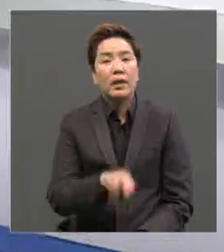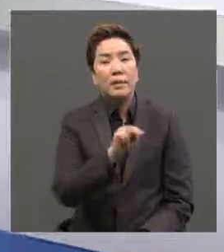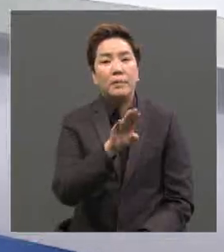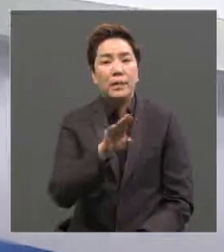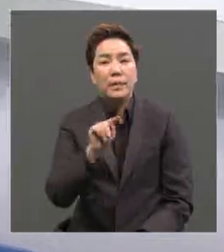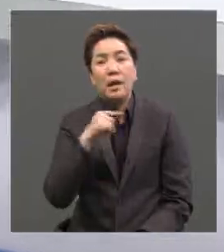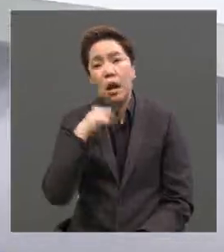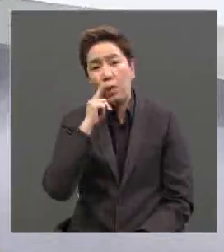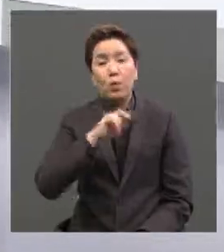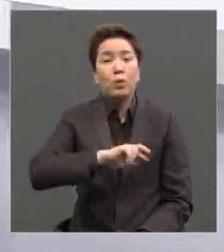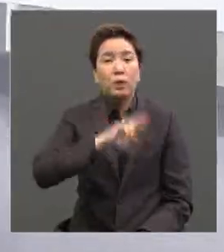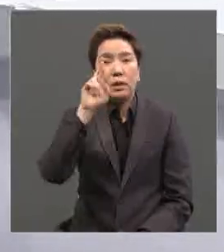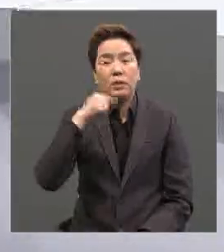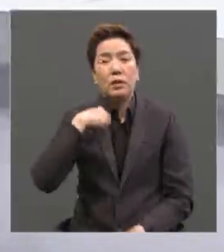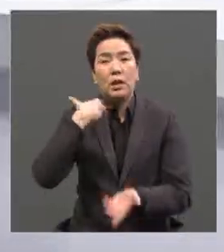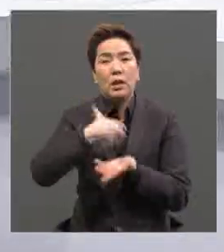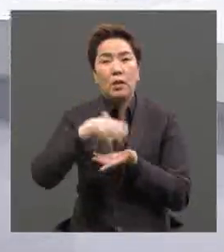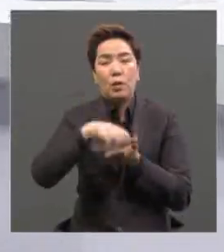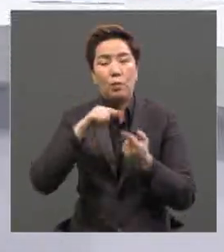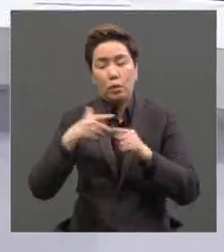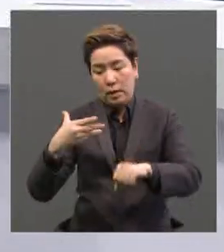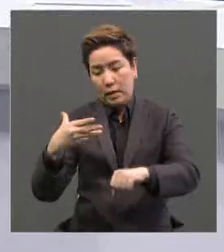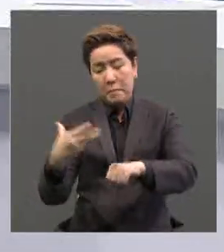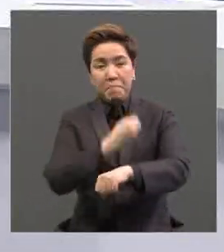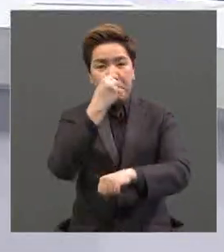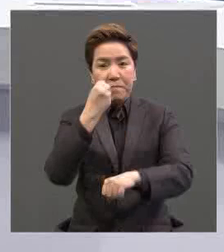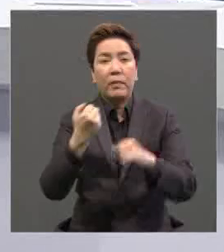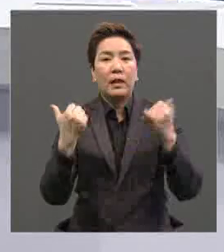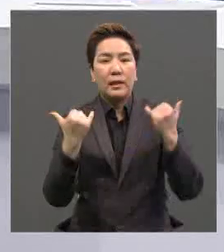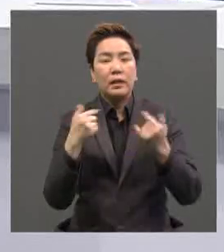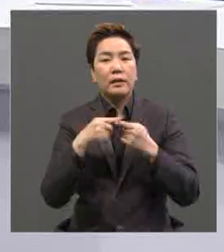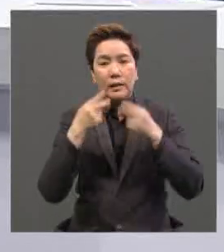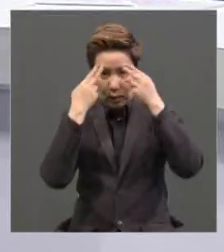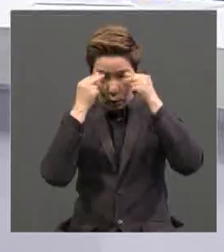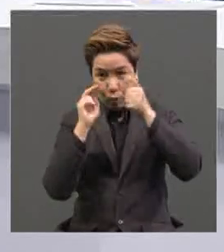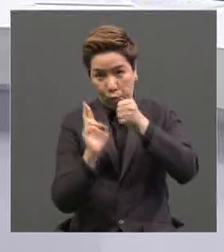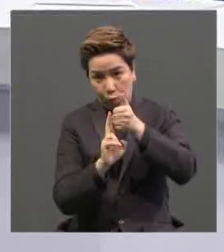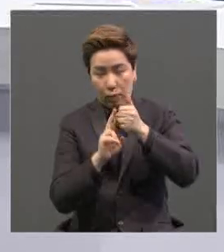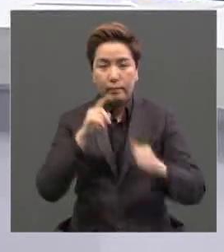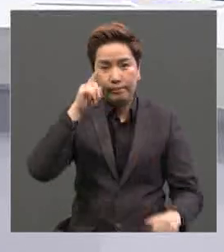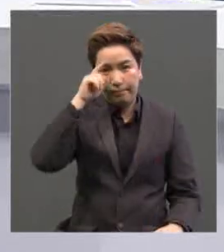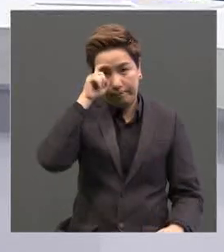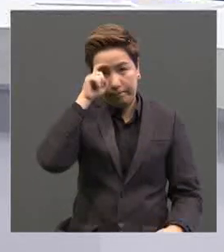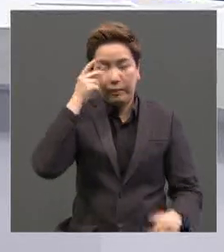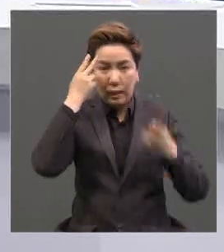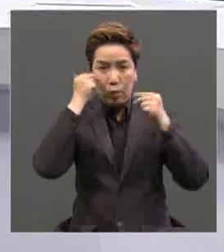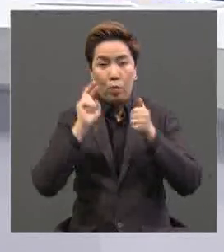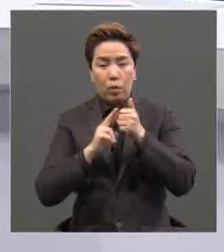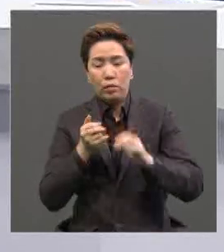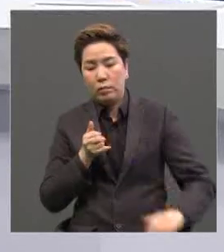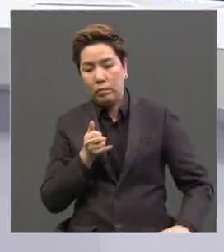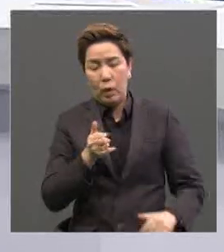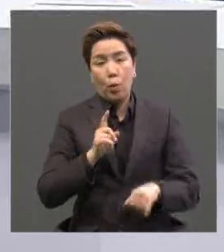NBT News พักเที่ยงนะคะช่วงนี้มาติดตามความเคลื่อนไหวกันบ้านการเมืองกันบ้างค่ะวันนี้บิ๊กป้อมพลเอกประวิตรวงษ์สุวรรณรองนายกรัฐมนตรี